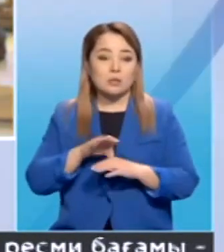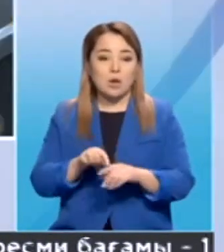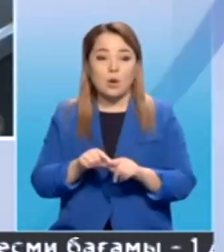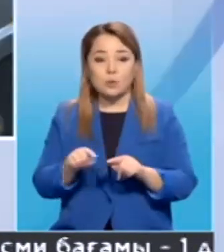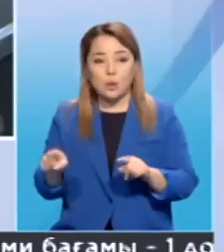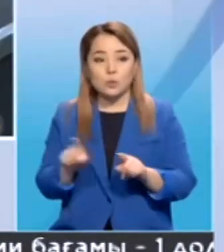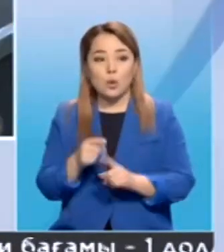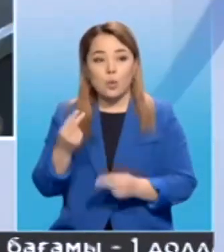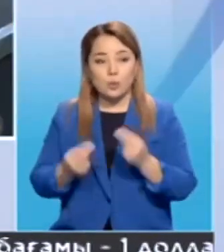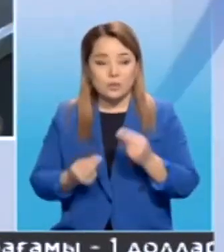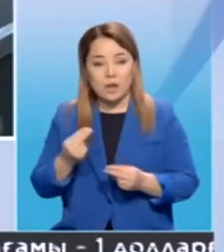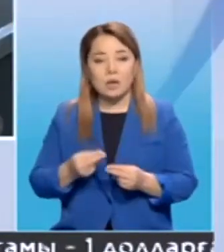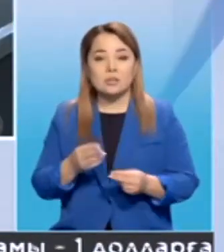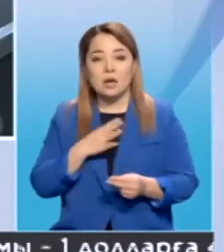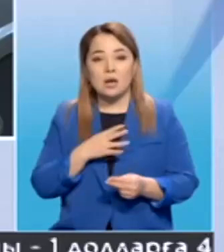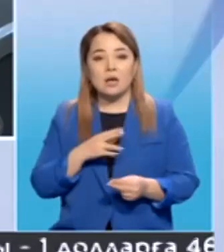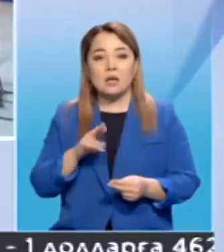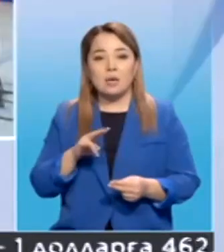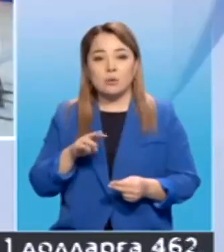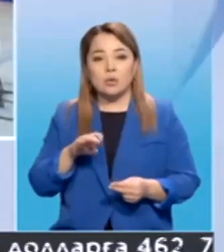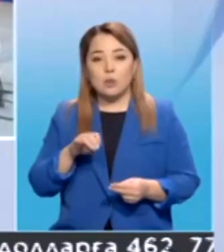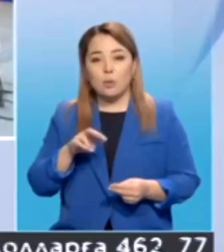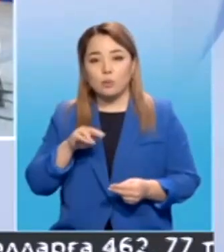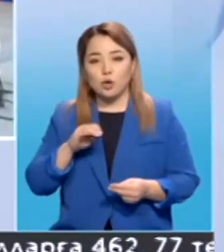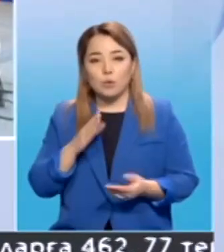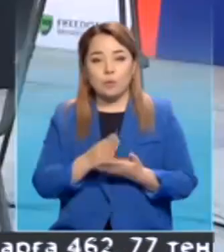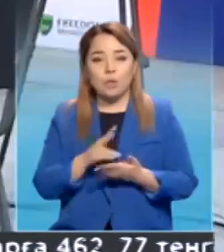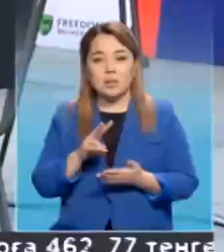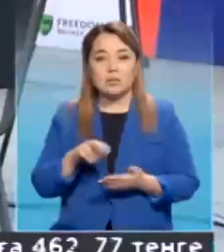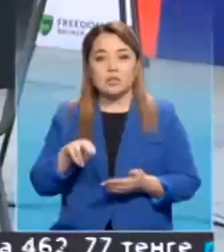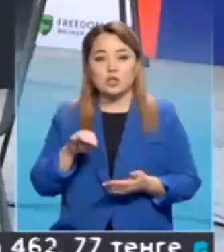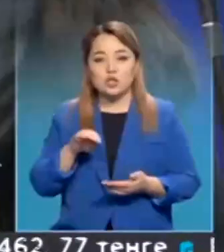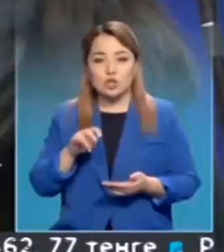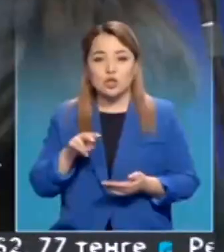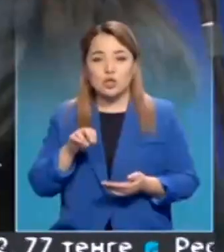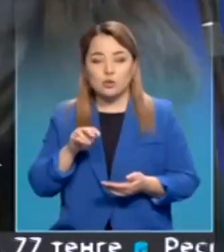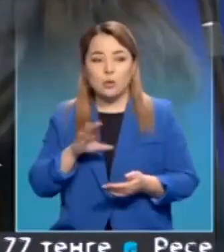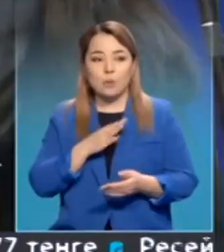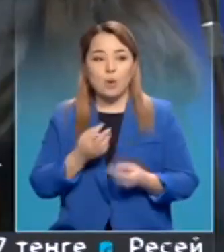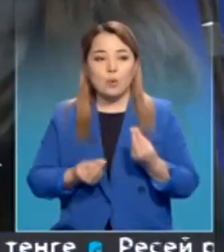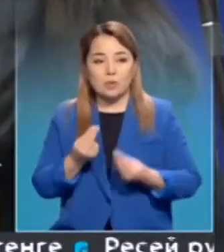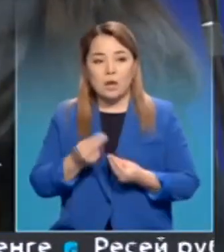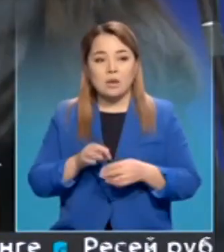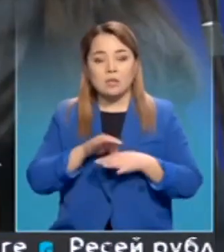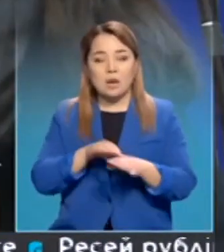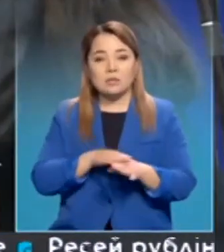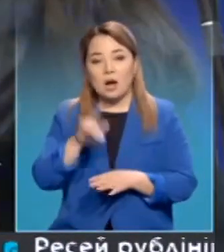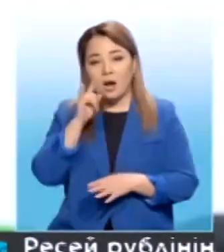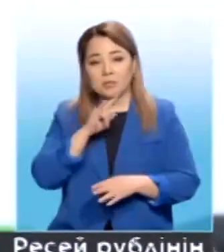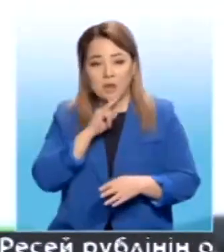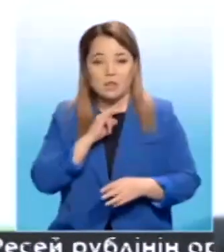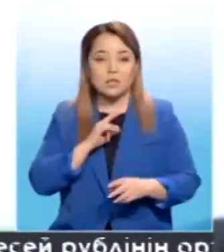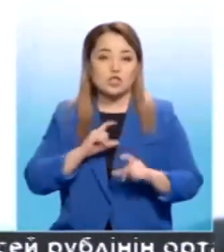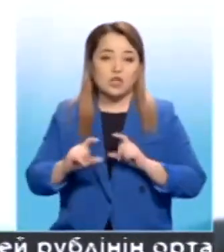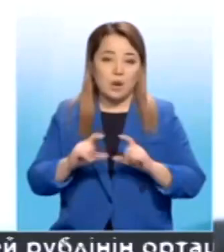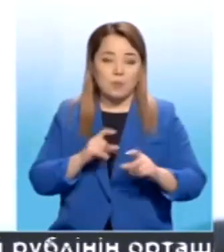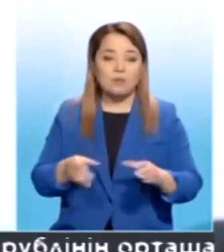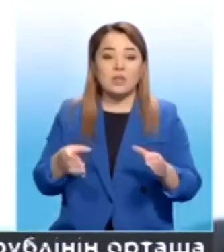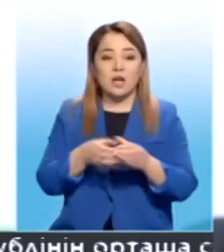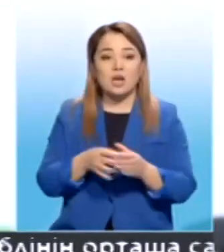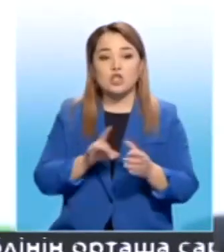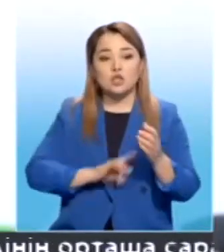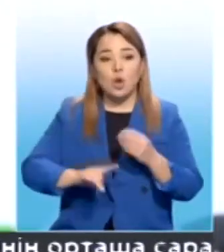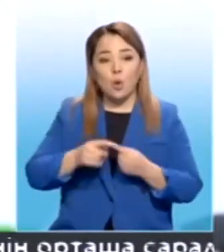болатын ойында Ян Непомнящий мен Дин Лижень өзара мықтыны анықтайды. Бұл туралы бүгін Қазақстан шахмат федерациясы республикалық